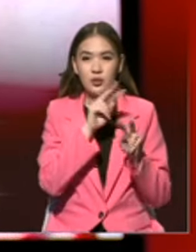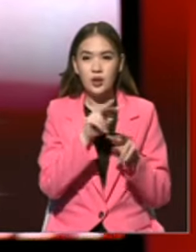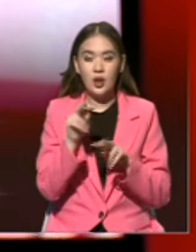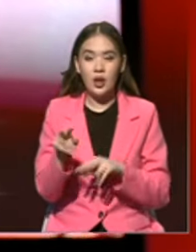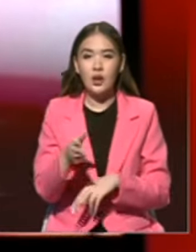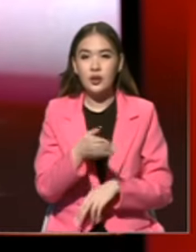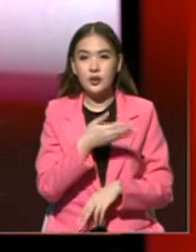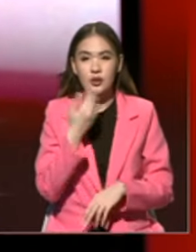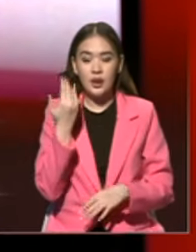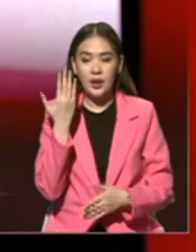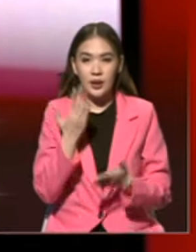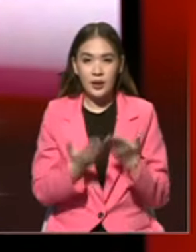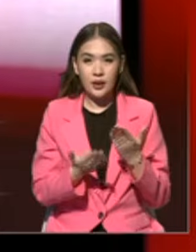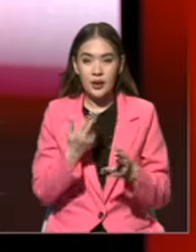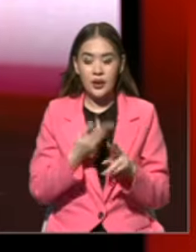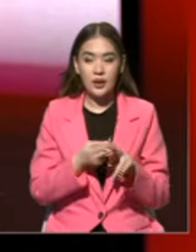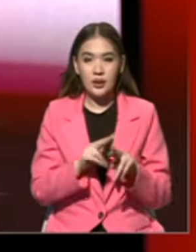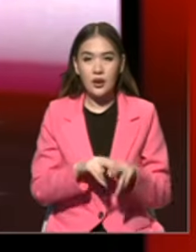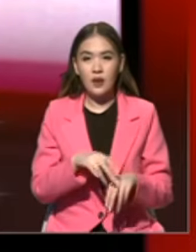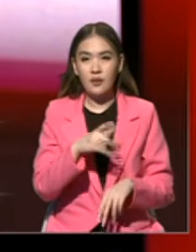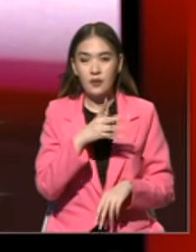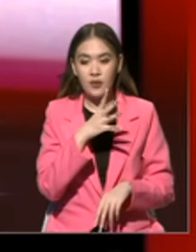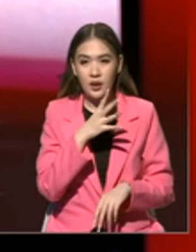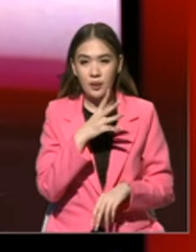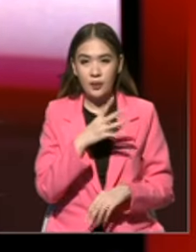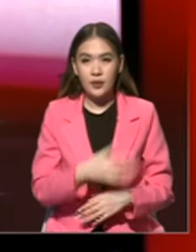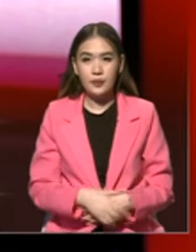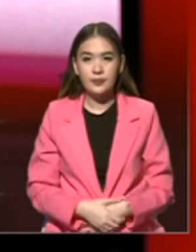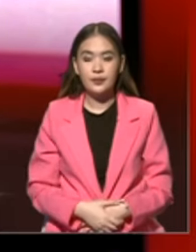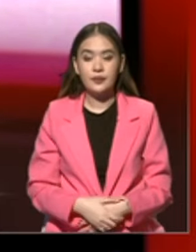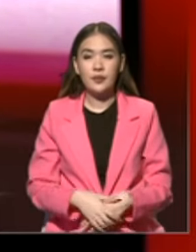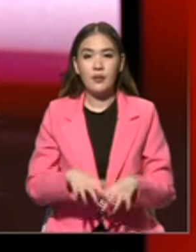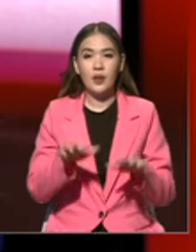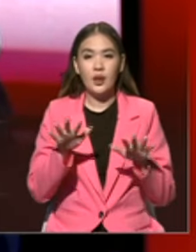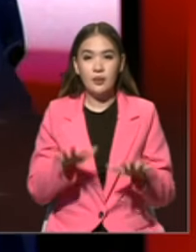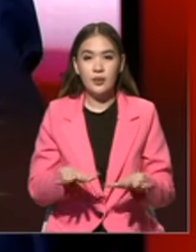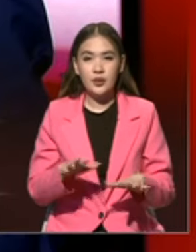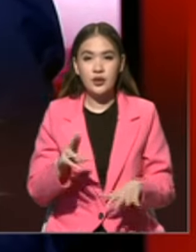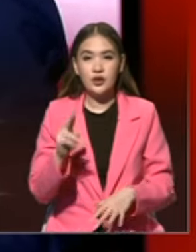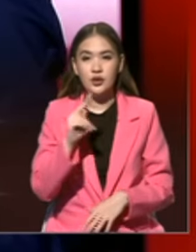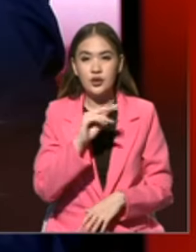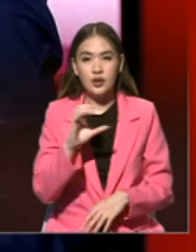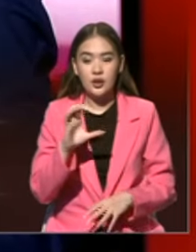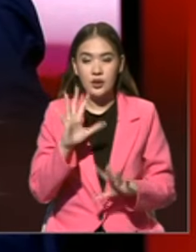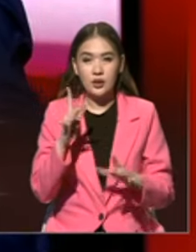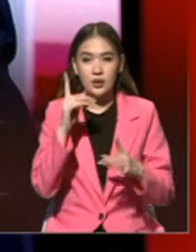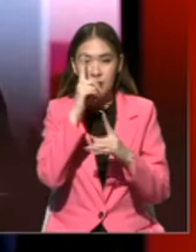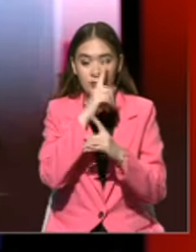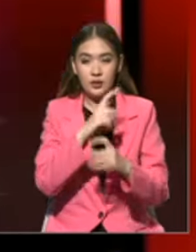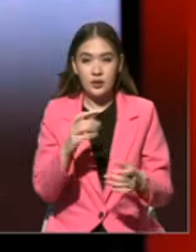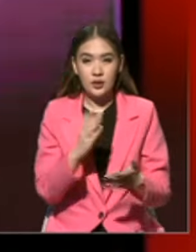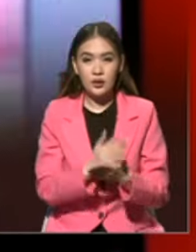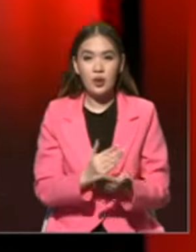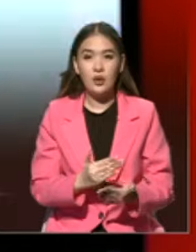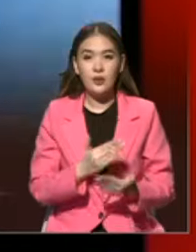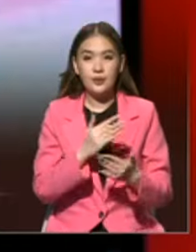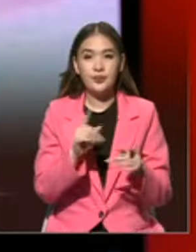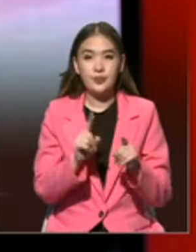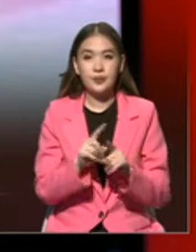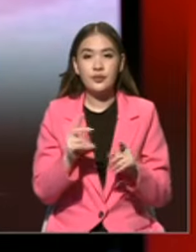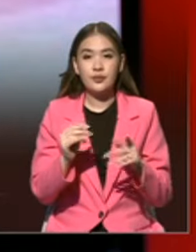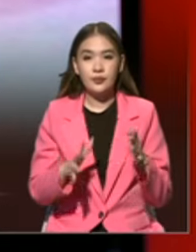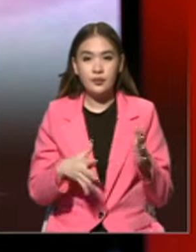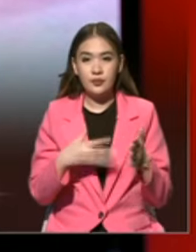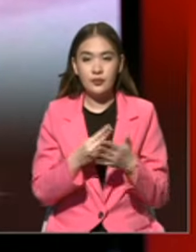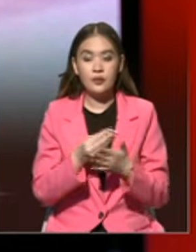Иә. Егер сол уақытта сол жаңағы ауданда төтенше жағдай жарияланған болса, оларда төленеді. Бірақ